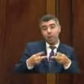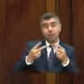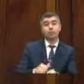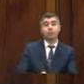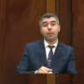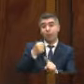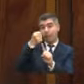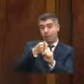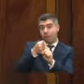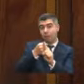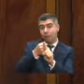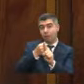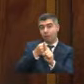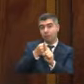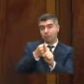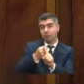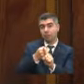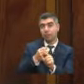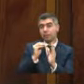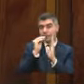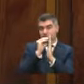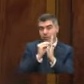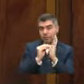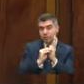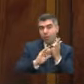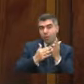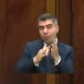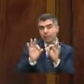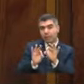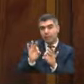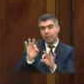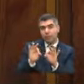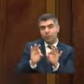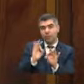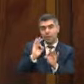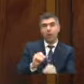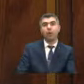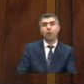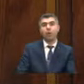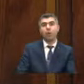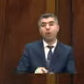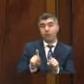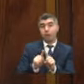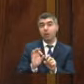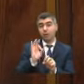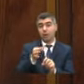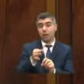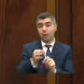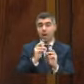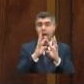العمل وضمن مضمون هذا المخطط التنفيذي وفق إجراءات تطبيقية